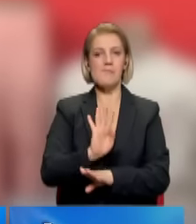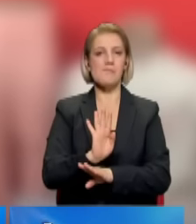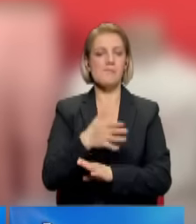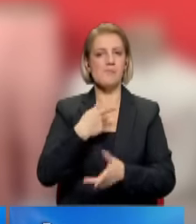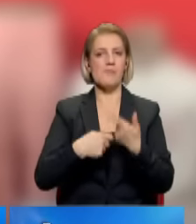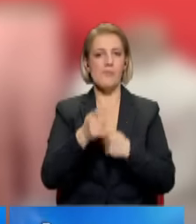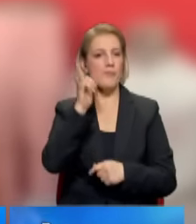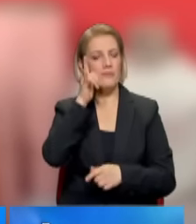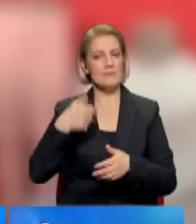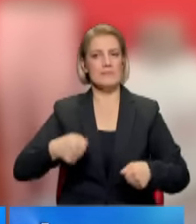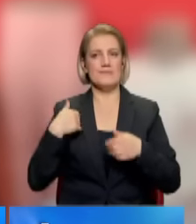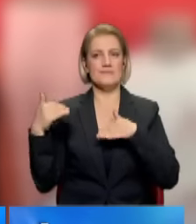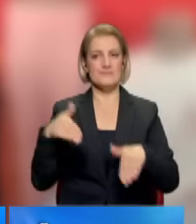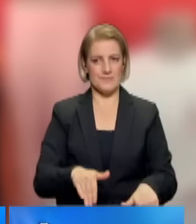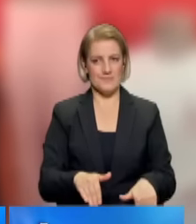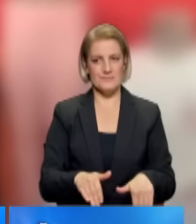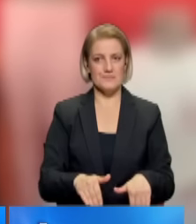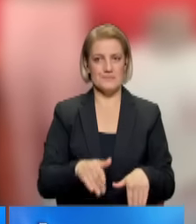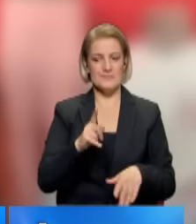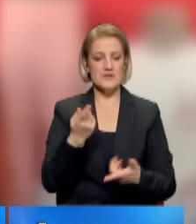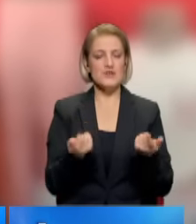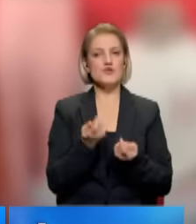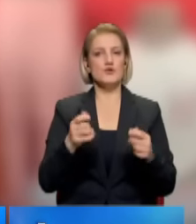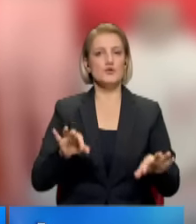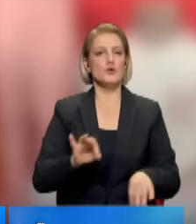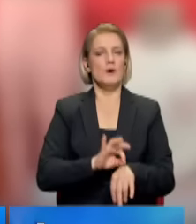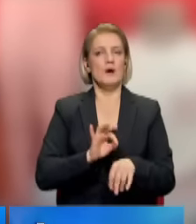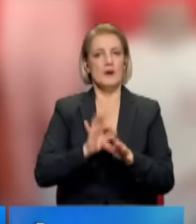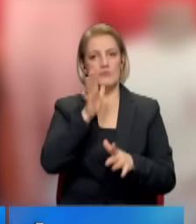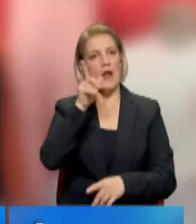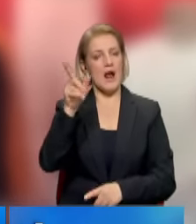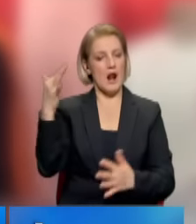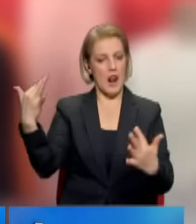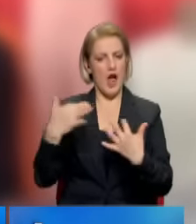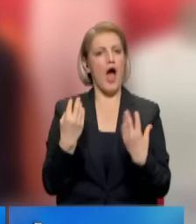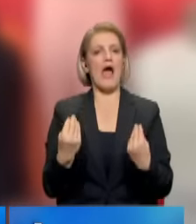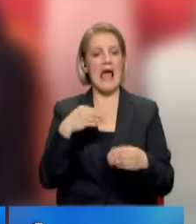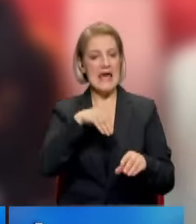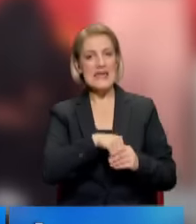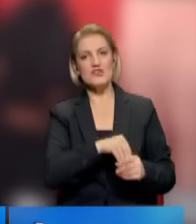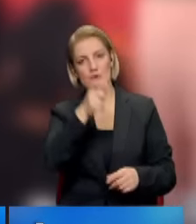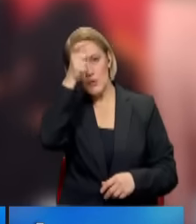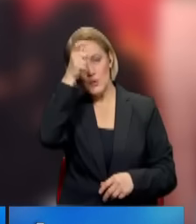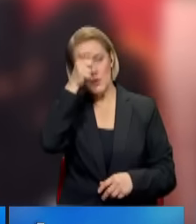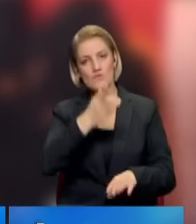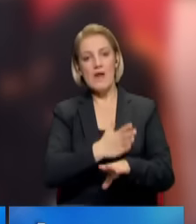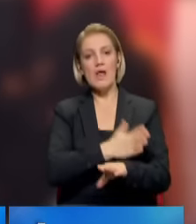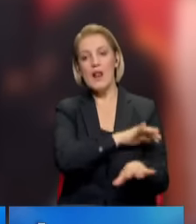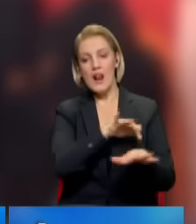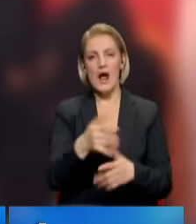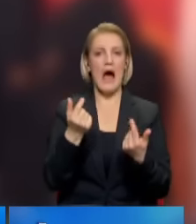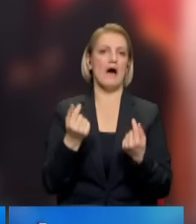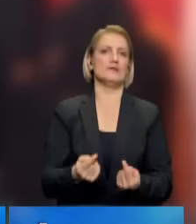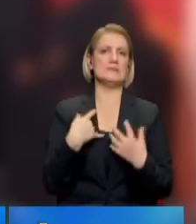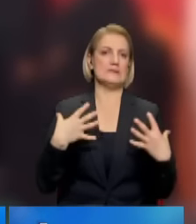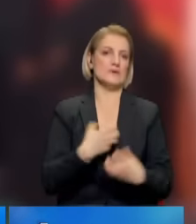esnafıyım. Edirne'ye pazara geliyorum. İşlerimiz şu an Bulgarlarla iyi. Ama iç piyasamız çok ciddi anlamda sıkıntıdayız.